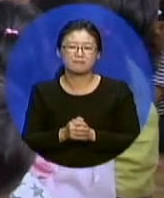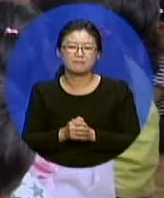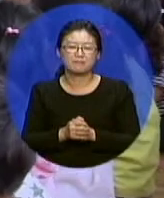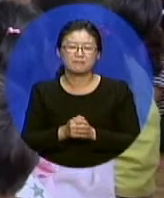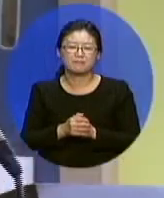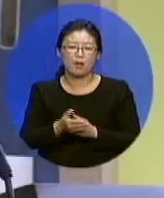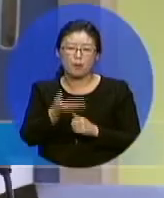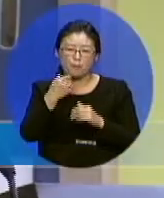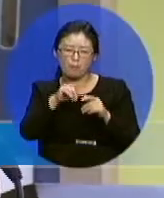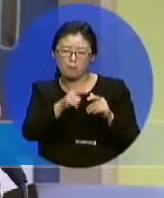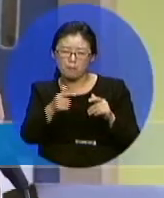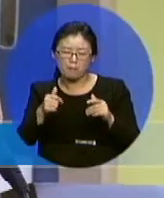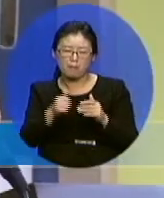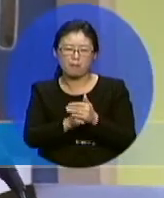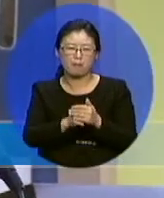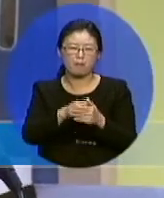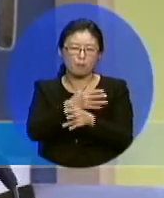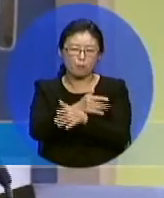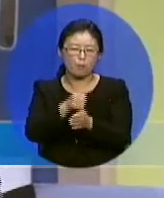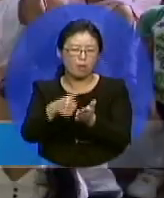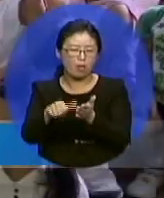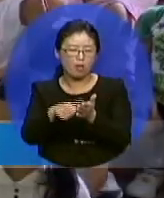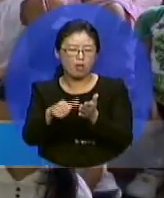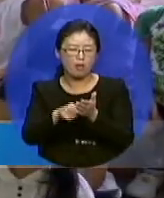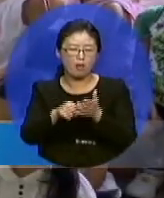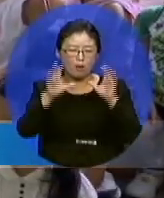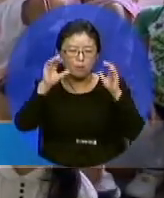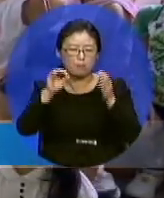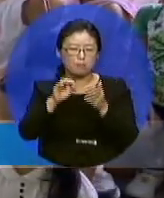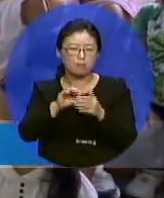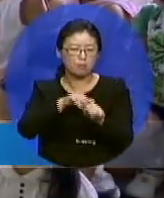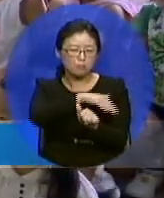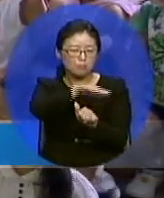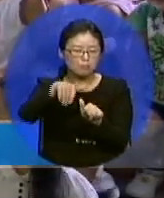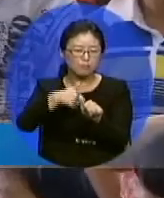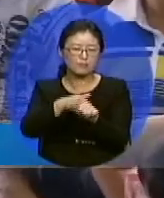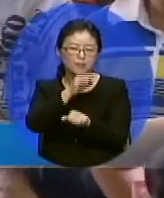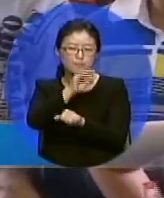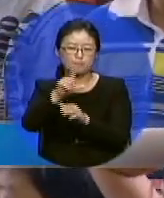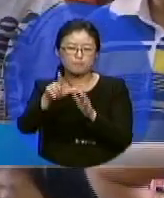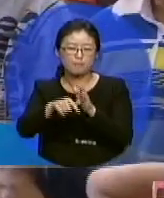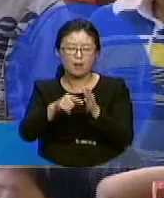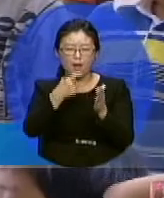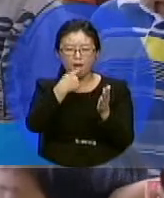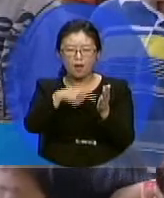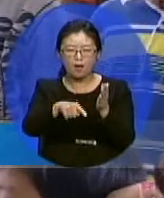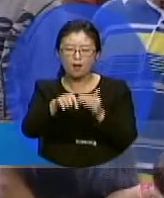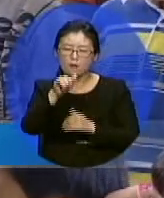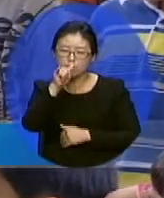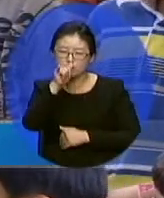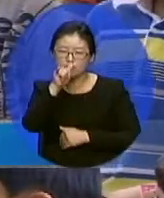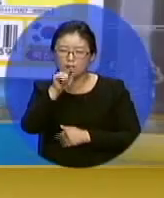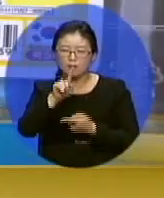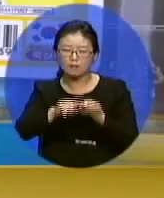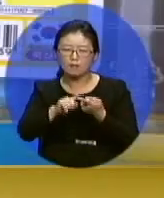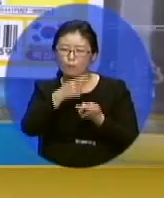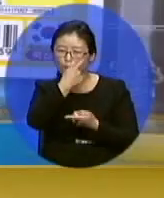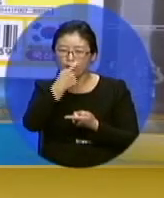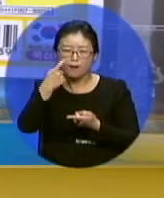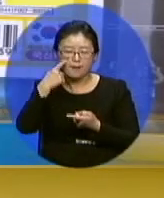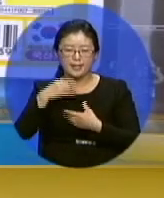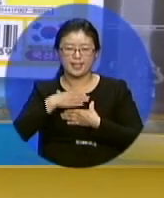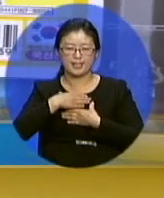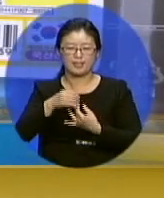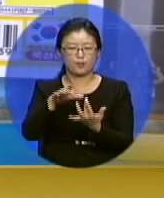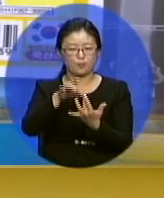식품과 완구, 놀이기구 등 어린이들이 주변에서 물건을 살 때 해로운 것은 없는지 안전한 것을 고를